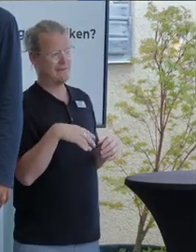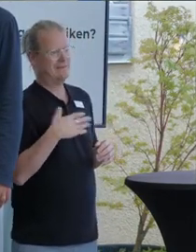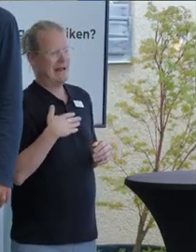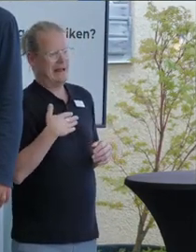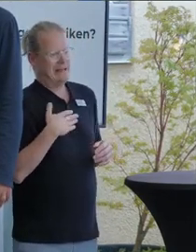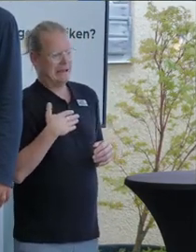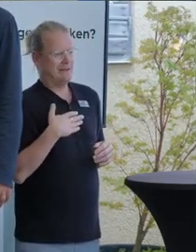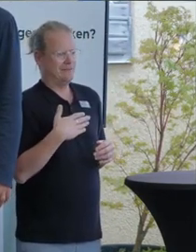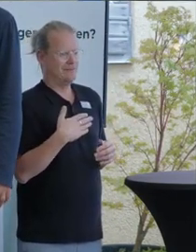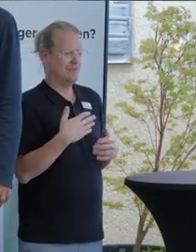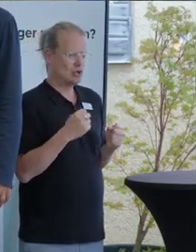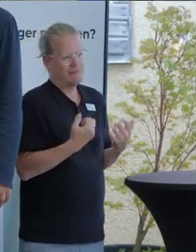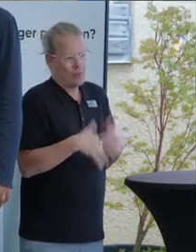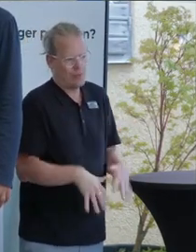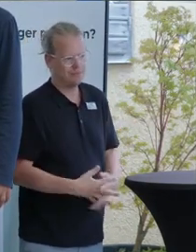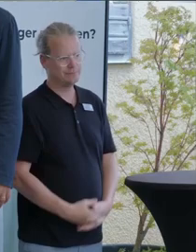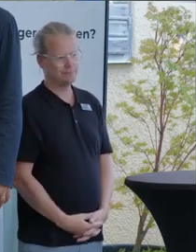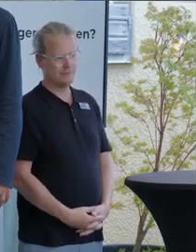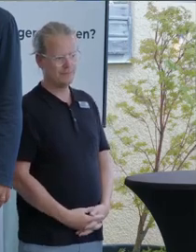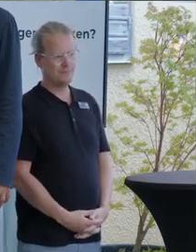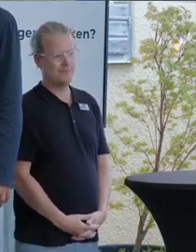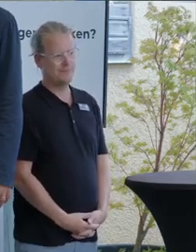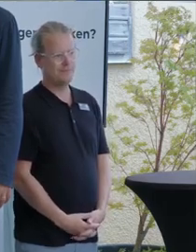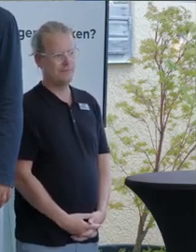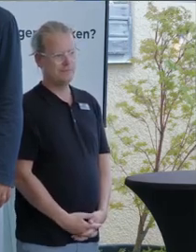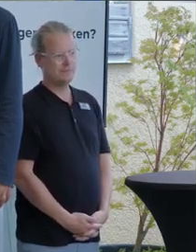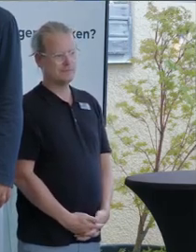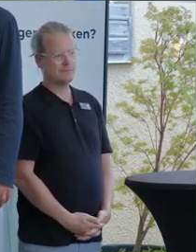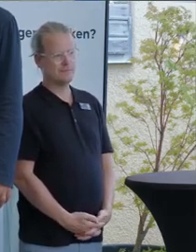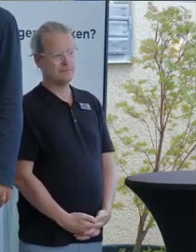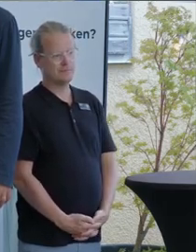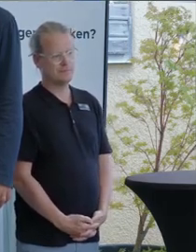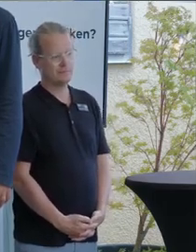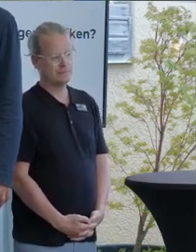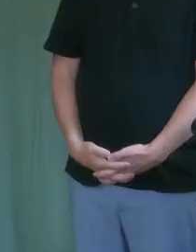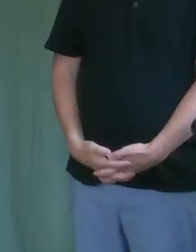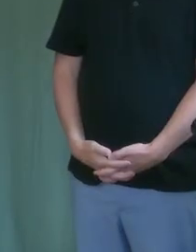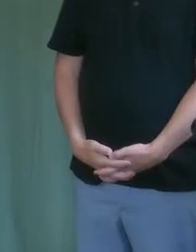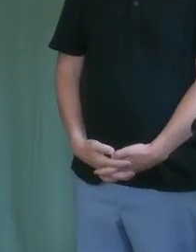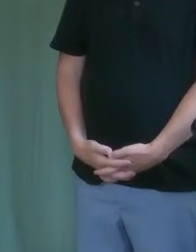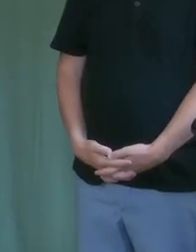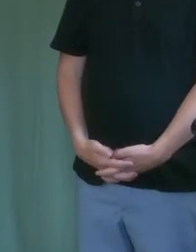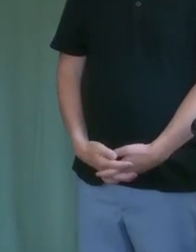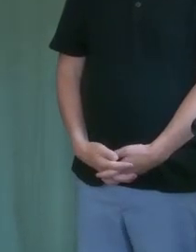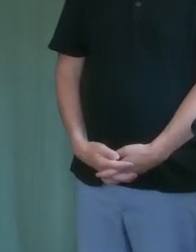Och som tack så kommer ni alla få den här fantastiska boken Wikimedia inifrån.